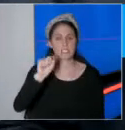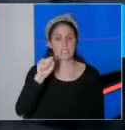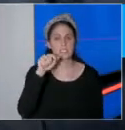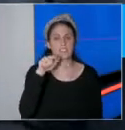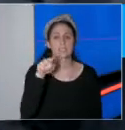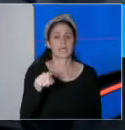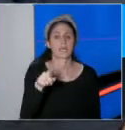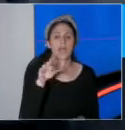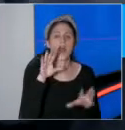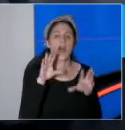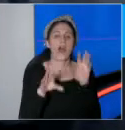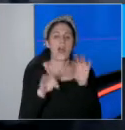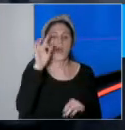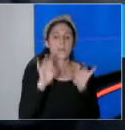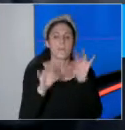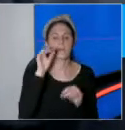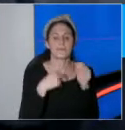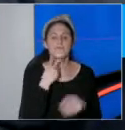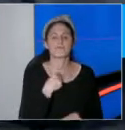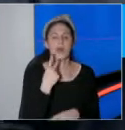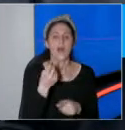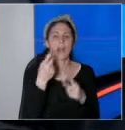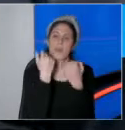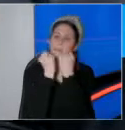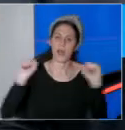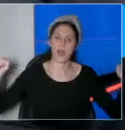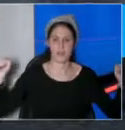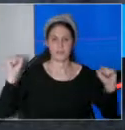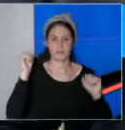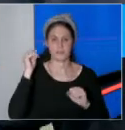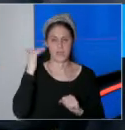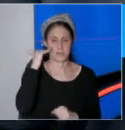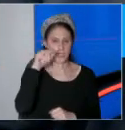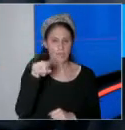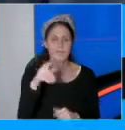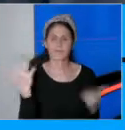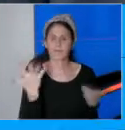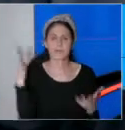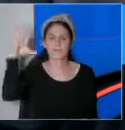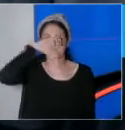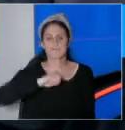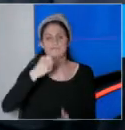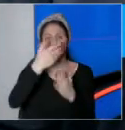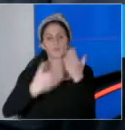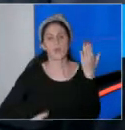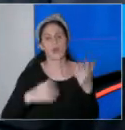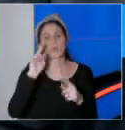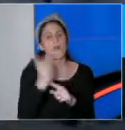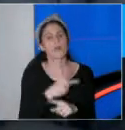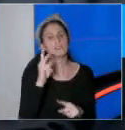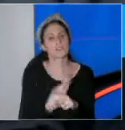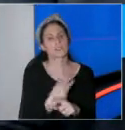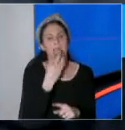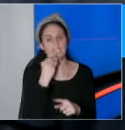איך נאמר, הליברלי היהודי בארצות הברית. איך הם רואים את שורת הסכמי הנורמליזציה בין ישראל למדינות